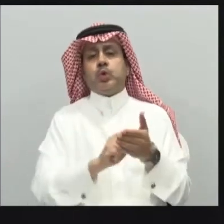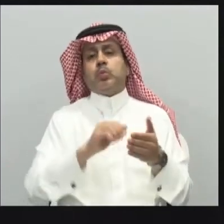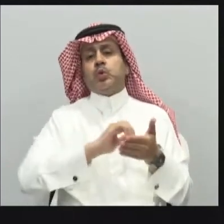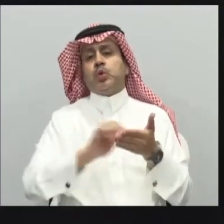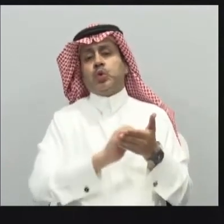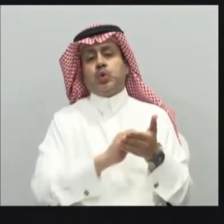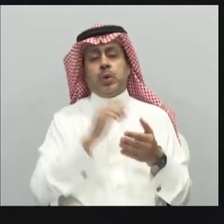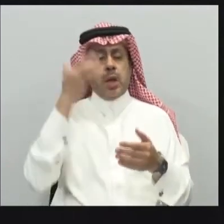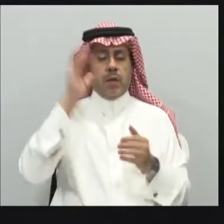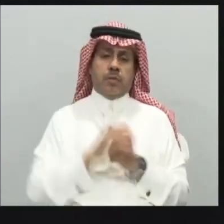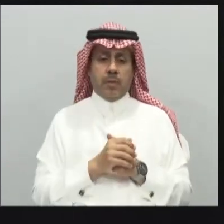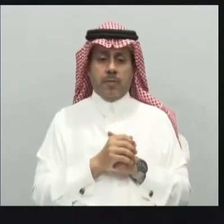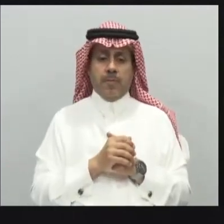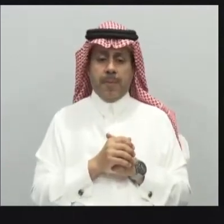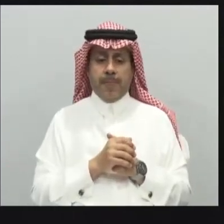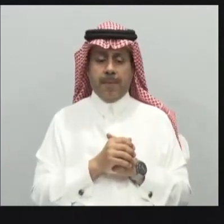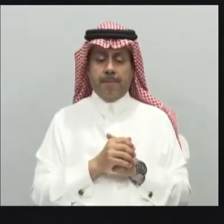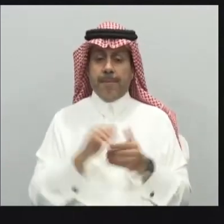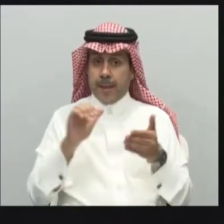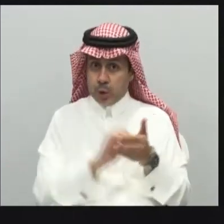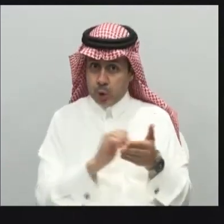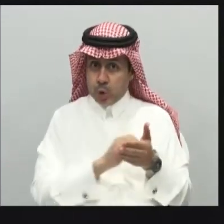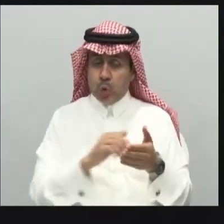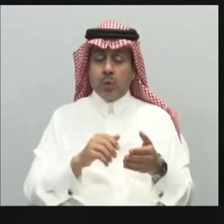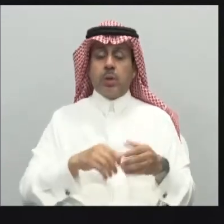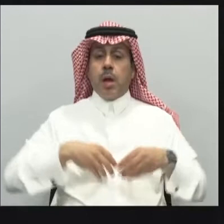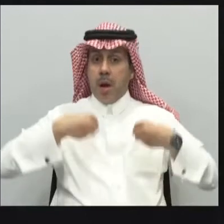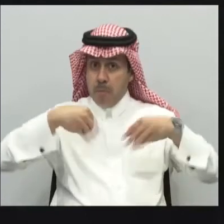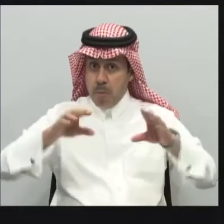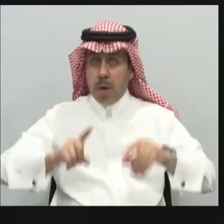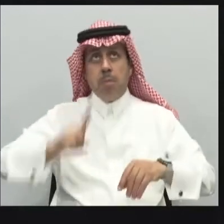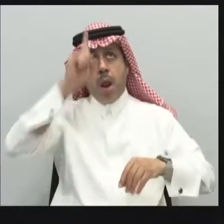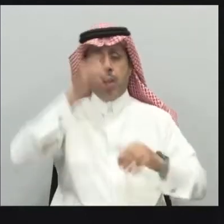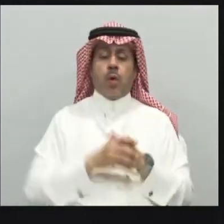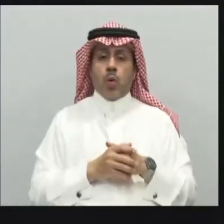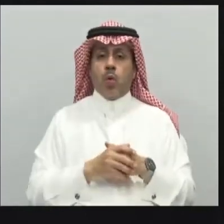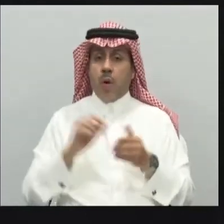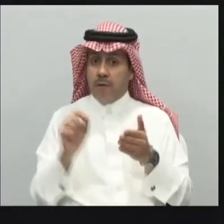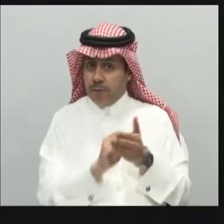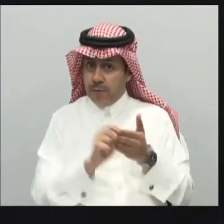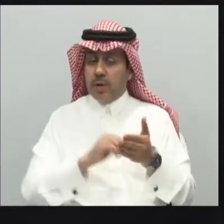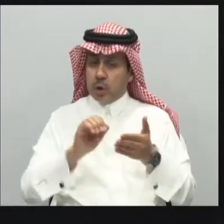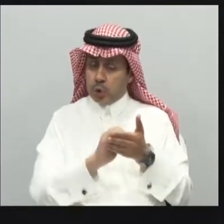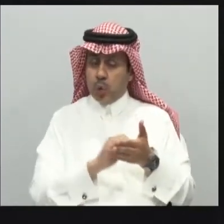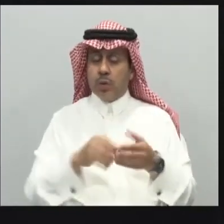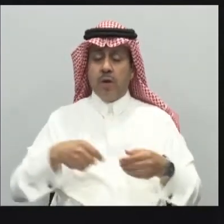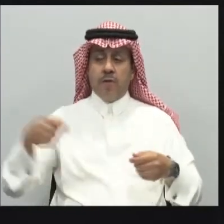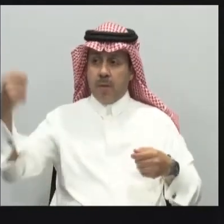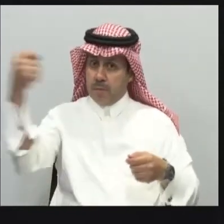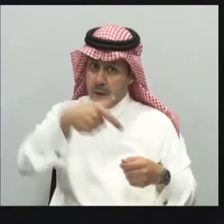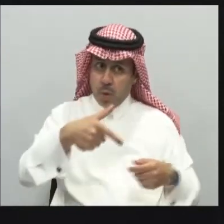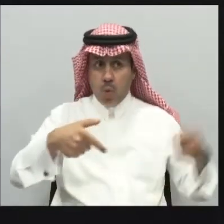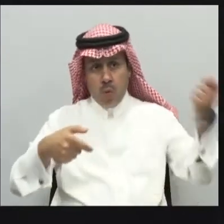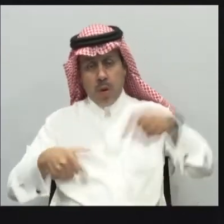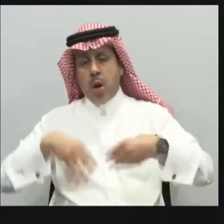بين شروط البيع التي من قبل الشارع الحكيم وبين الشروط في البيع التي يشترطها